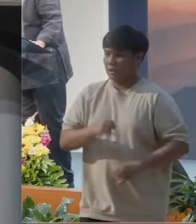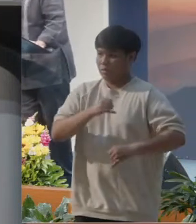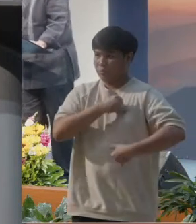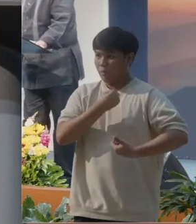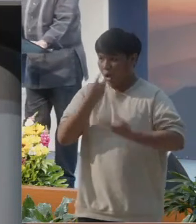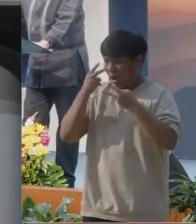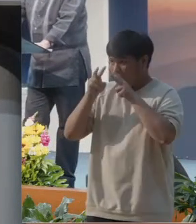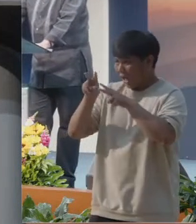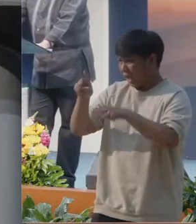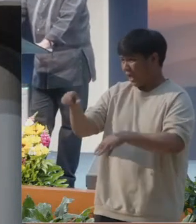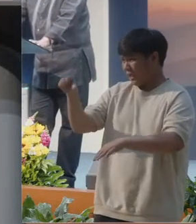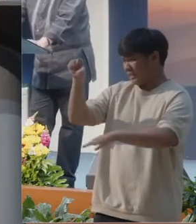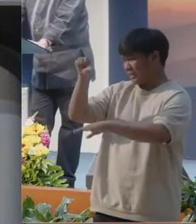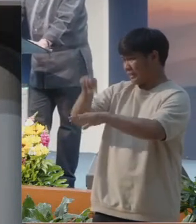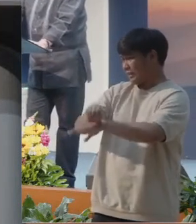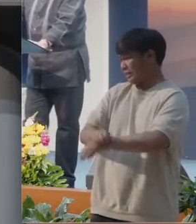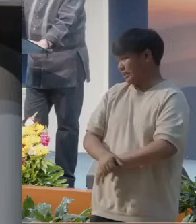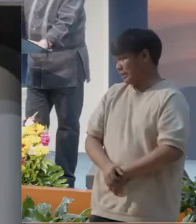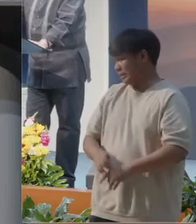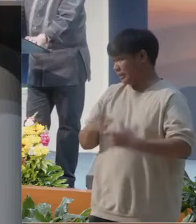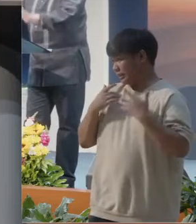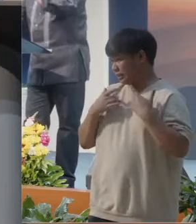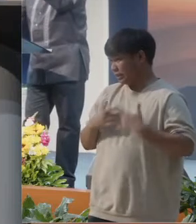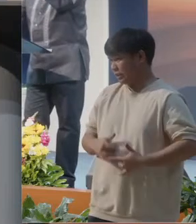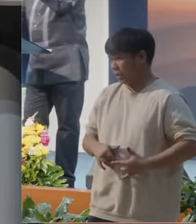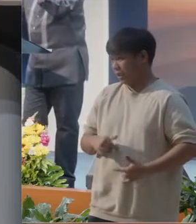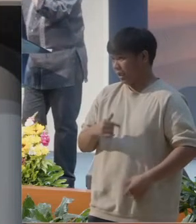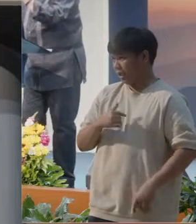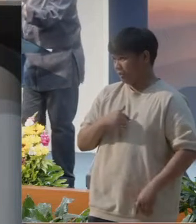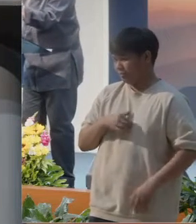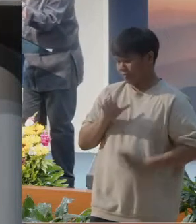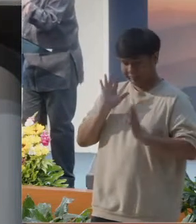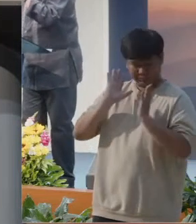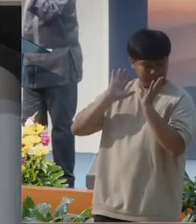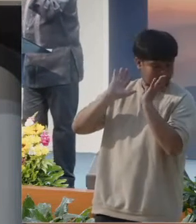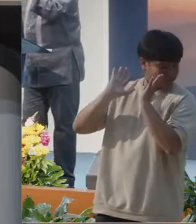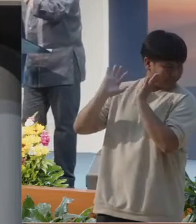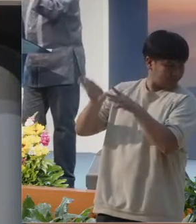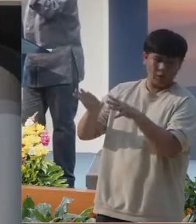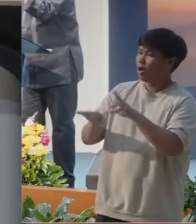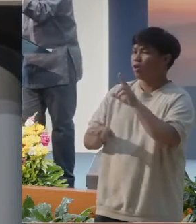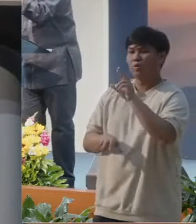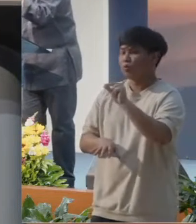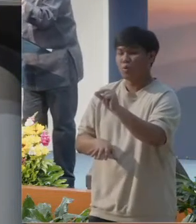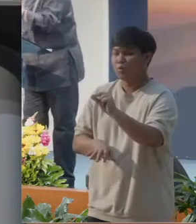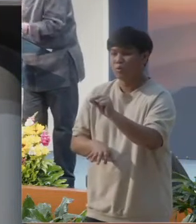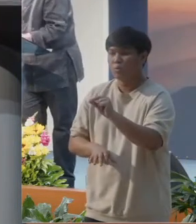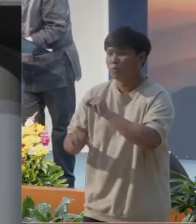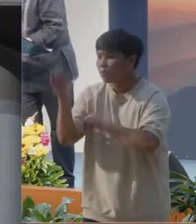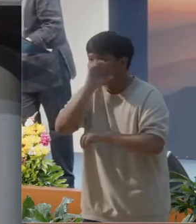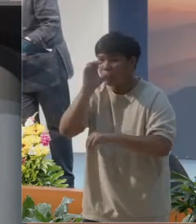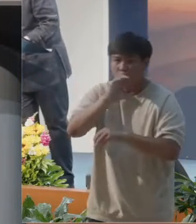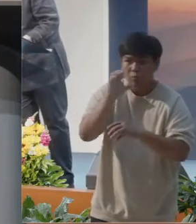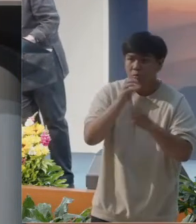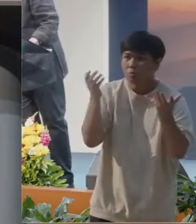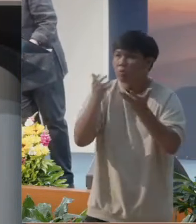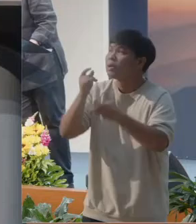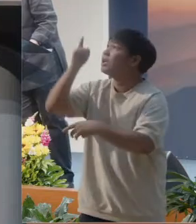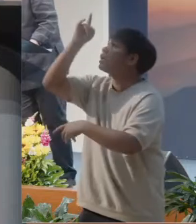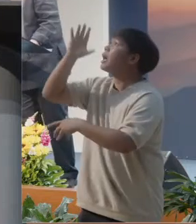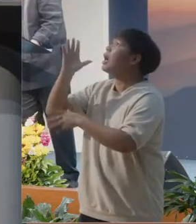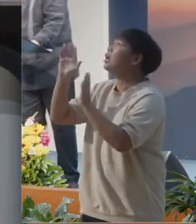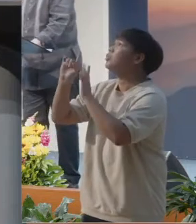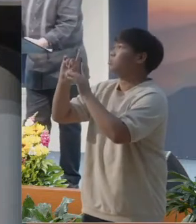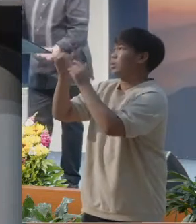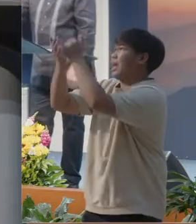ni Josue ay maghanap ng gabay sa Panginoon at ang pagtuklas sa kasalanan. Nasaan ang kasalanan?